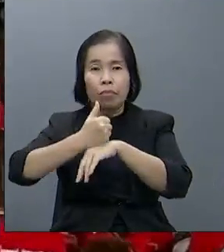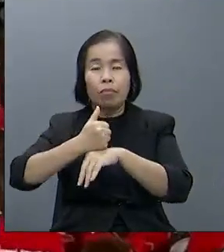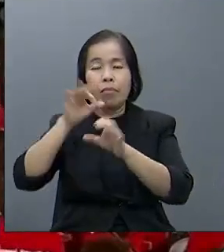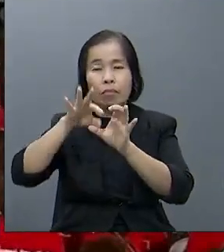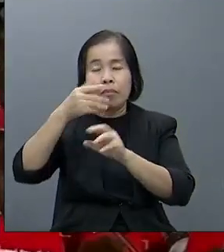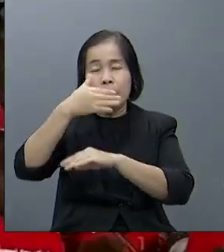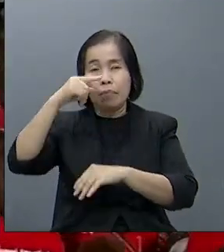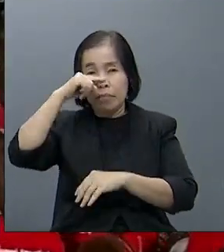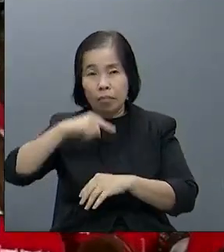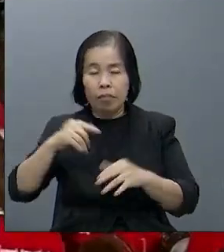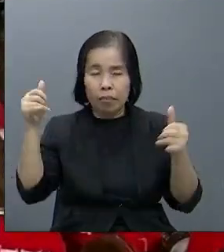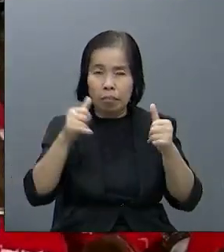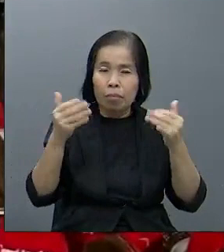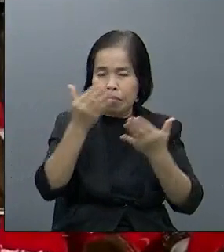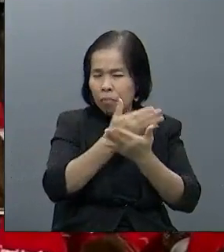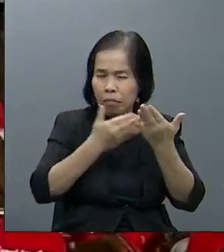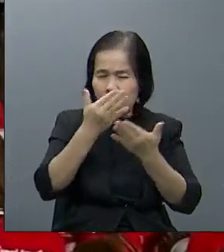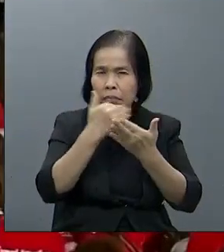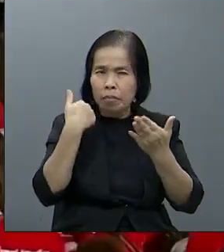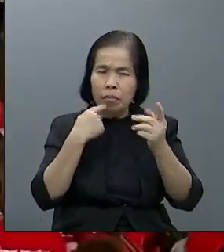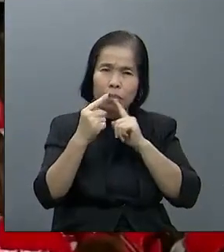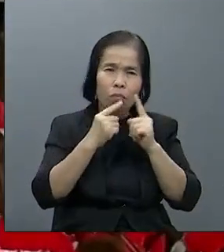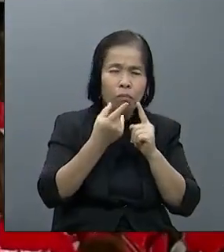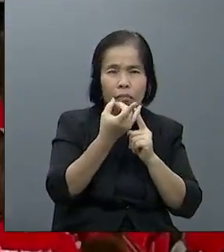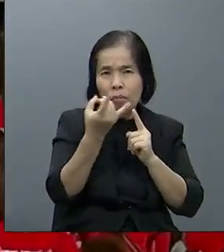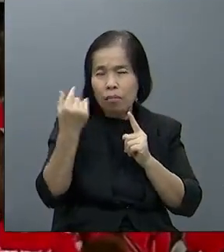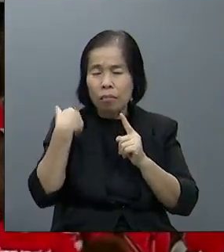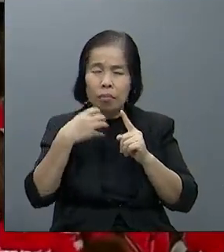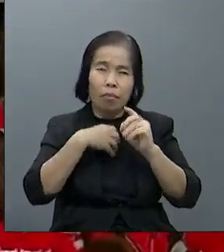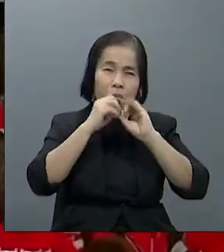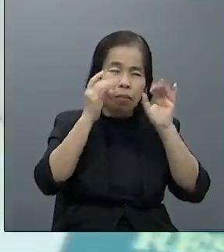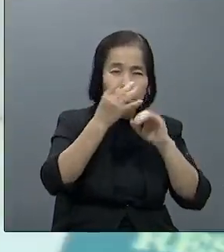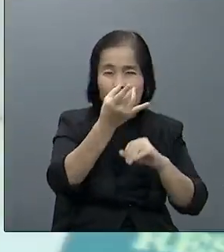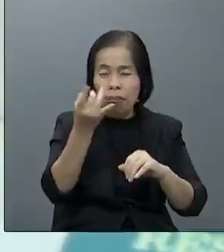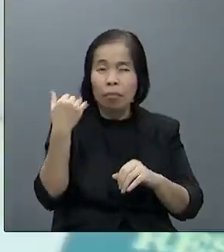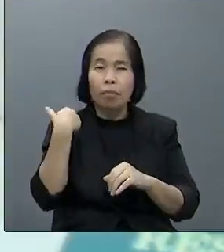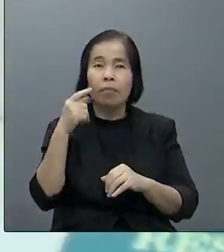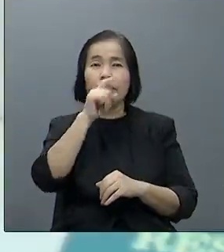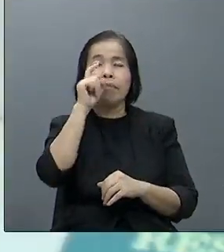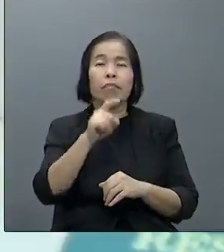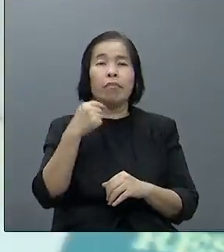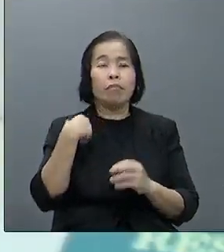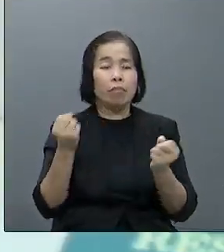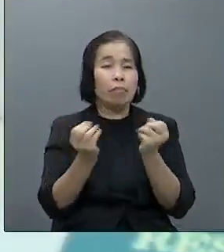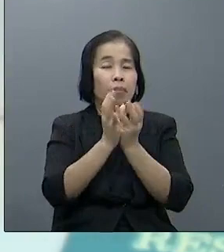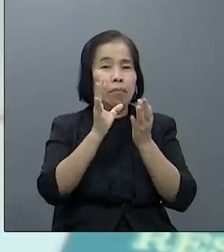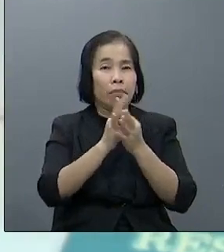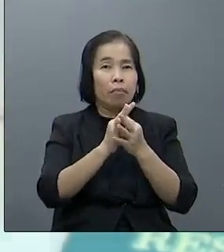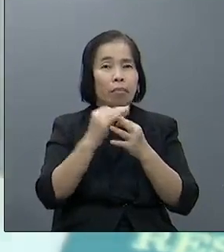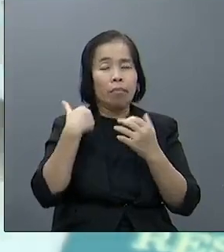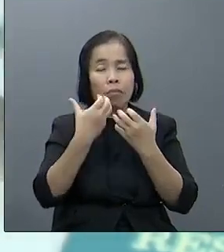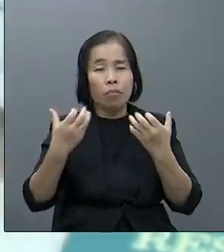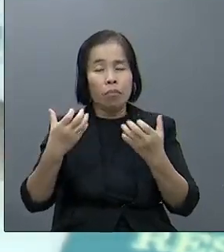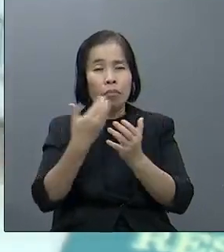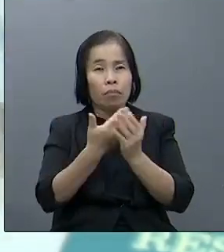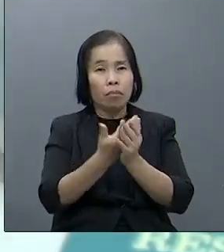แห่งประเทศไทยเนี่ยจะมีการพูดคุยกันเรื่องไหนจะมีความชัดเจนยังไงบ้างแล้วมันอาจจะไปส่งผลต่อการขยับของค่าเงินได้